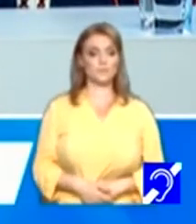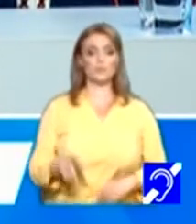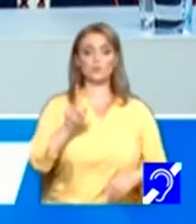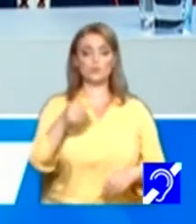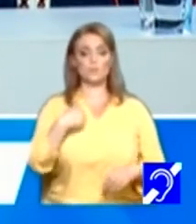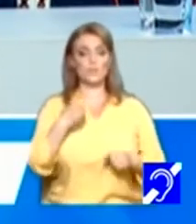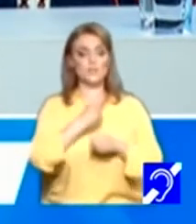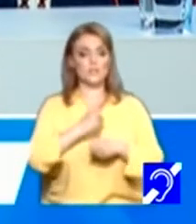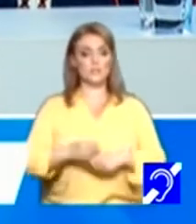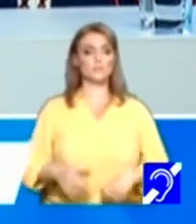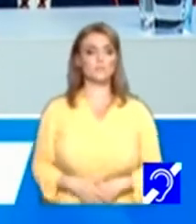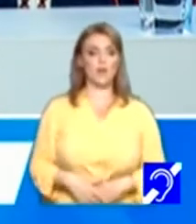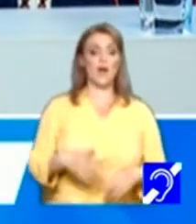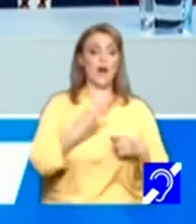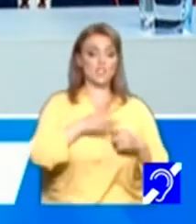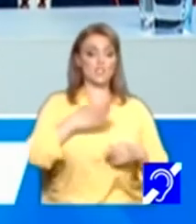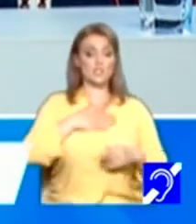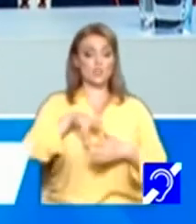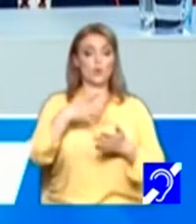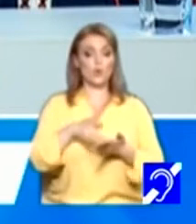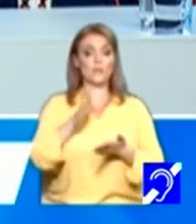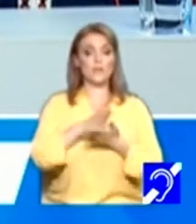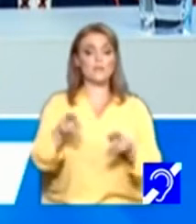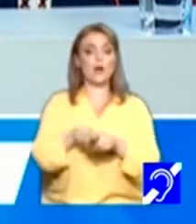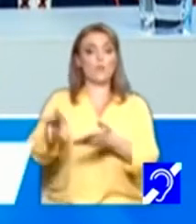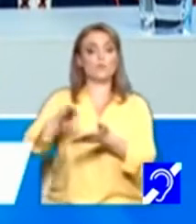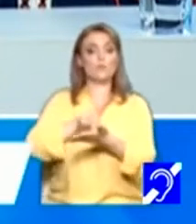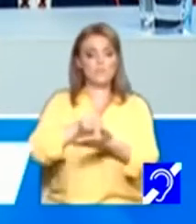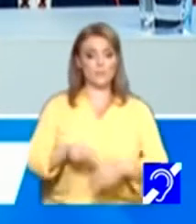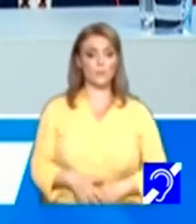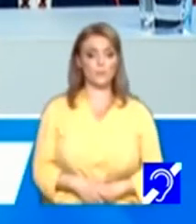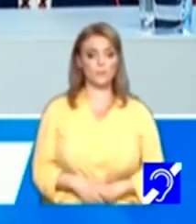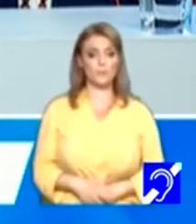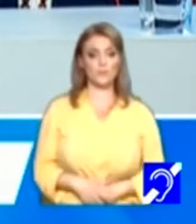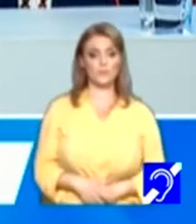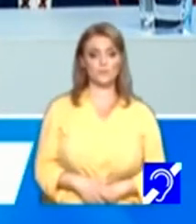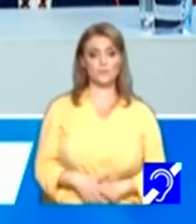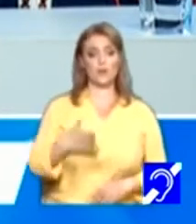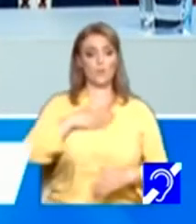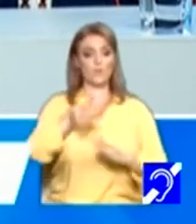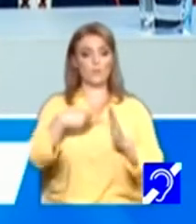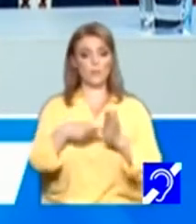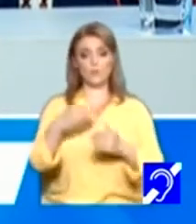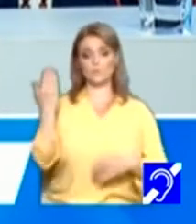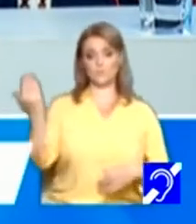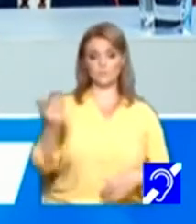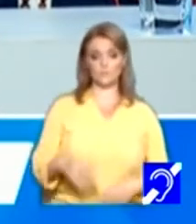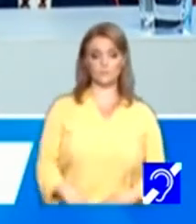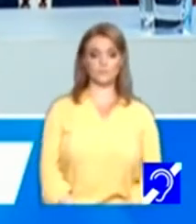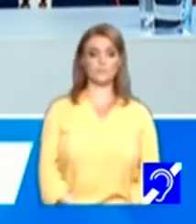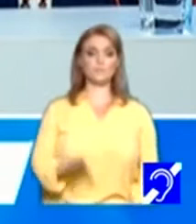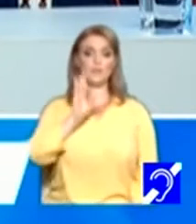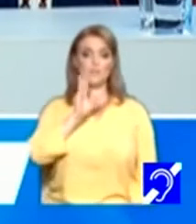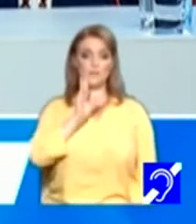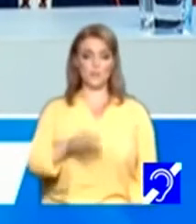este raionul exemplu astăzi pentru toți. Întrebarea mea ar fi către, nu dumneavoastră, către